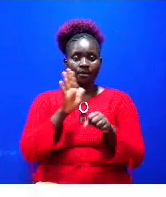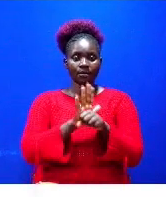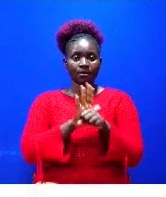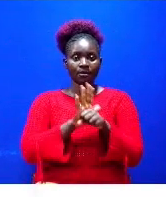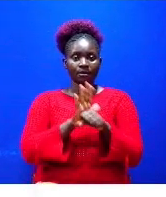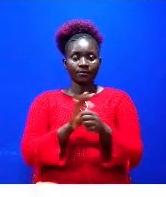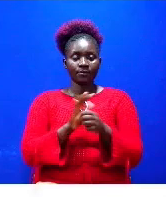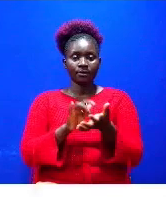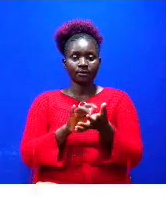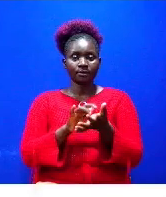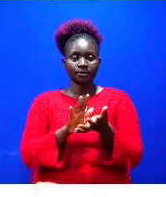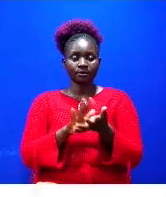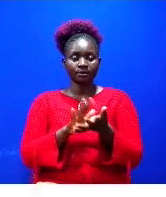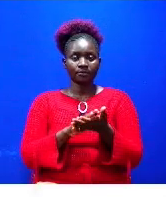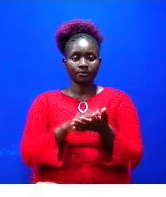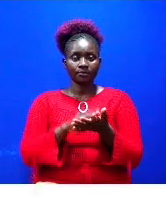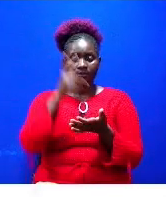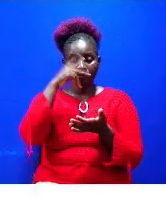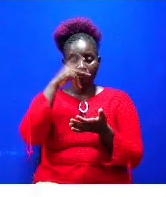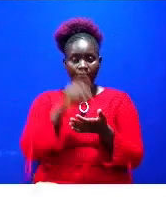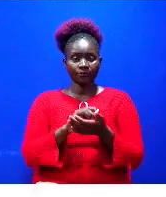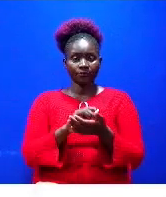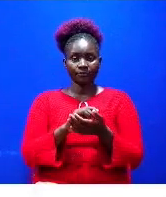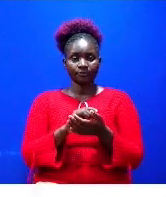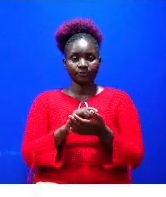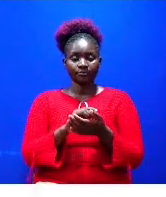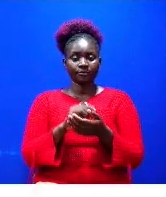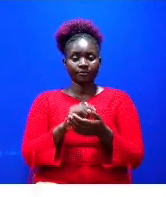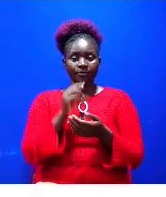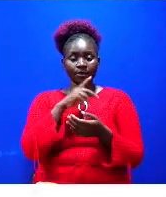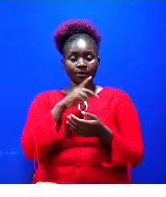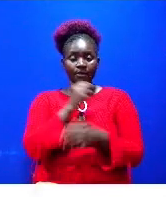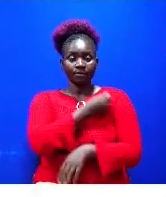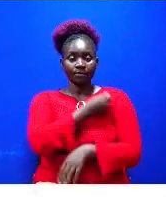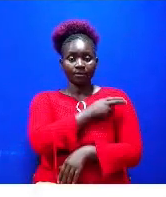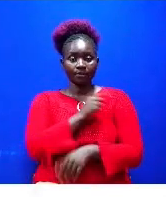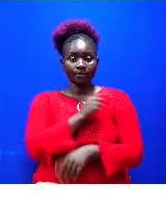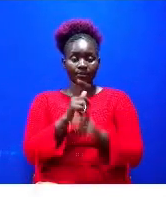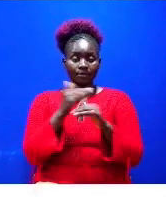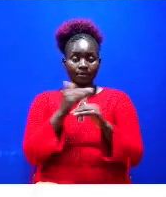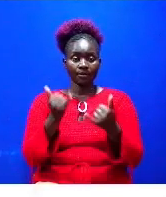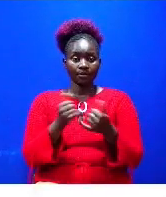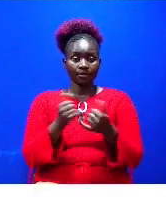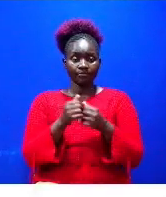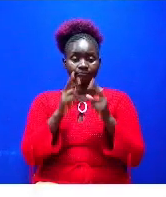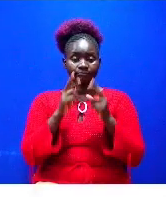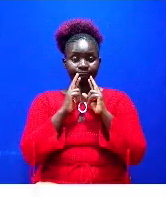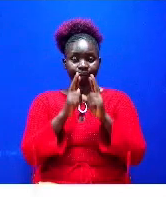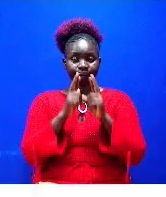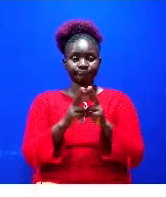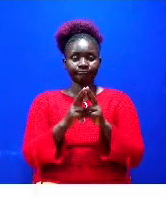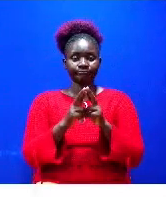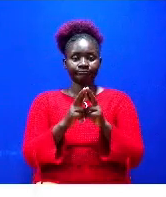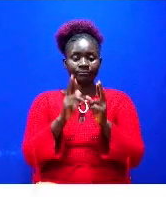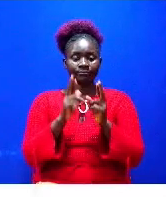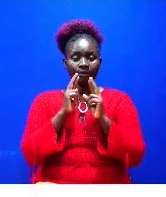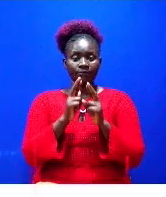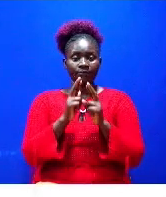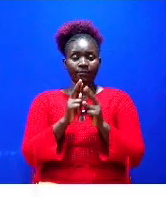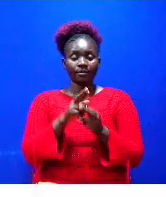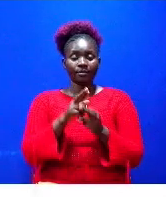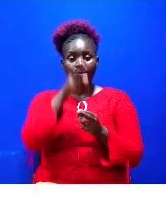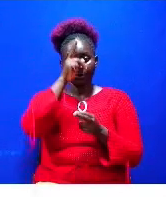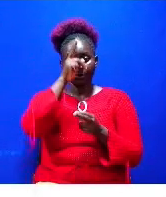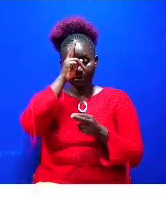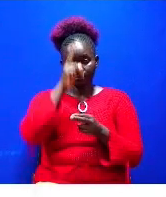gocho wa waibu liparamu ya nyakitali na liye lina munginyo kati nyakitali Wana asenge ncho na ruwete lipoti ya so mugambi nkaruwe lipoti polisi